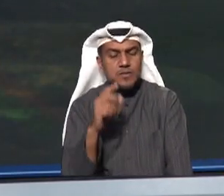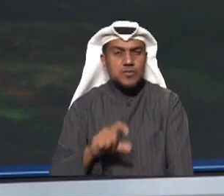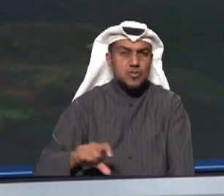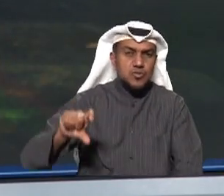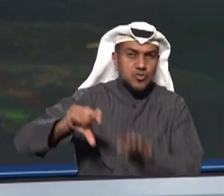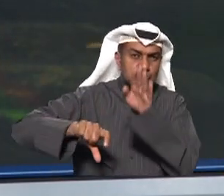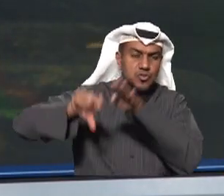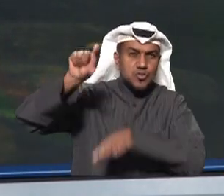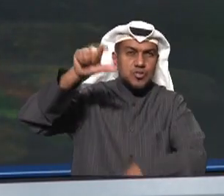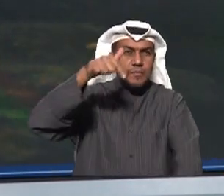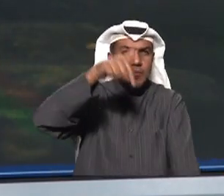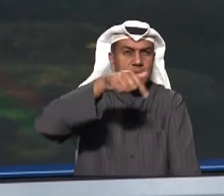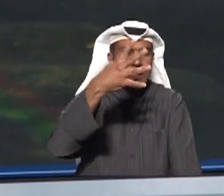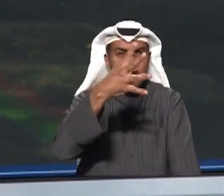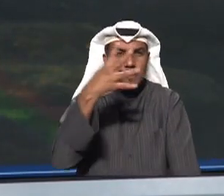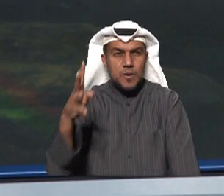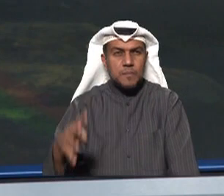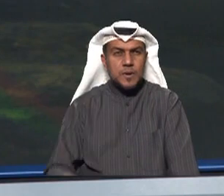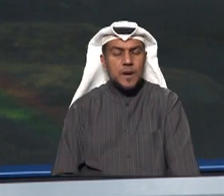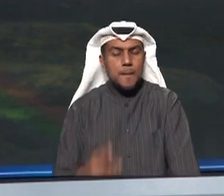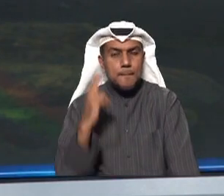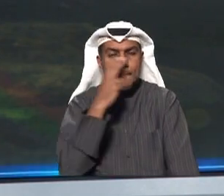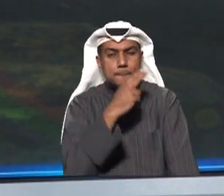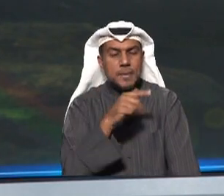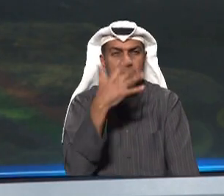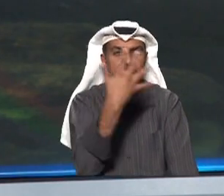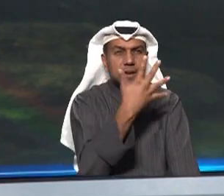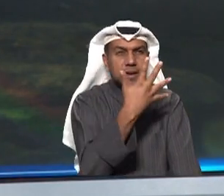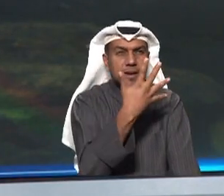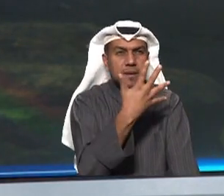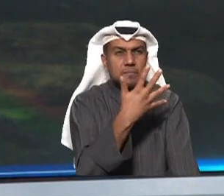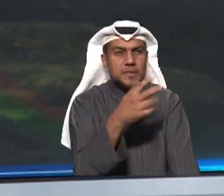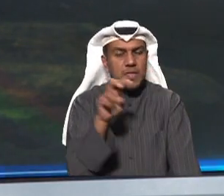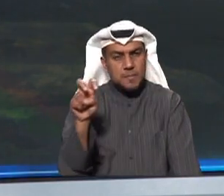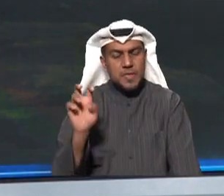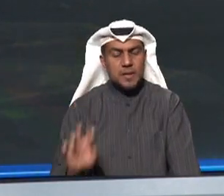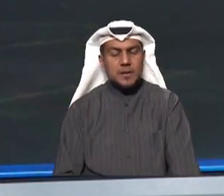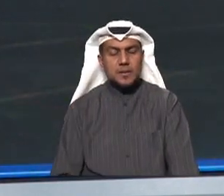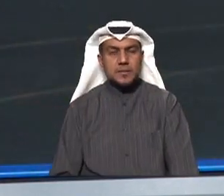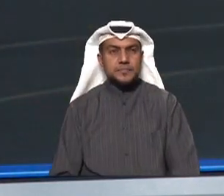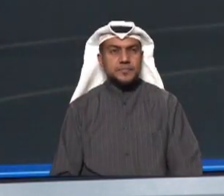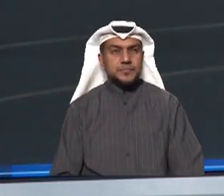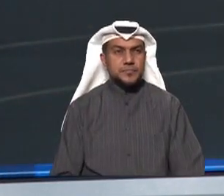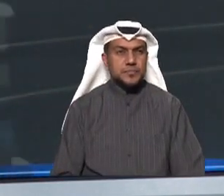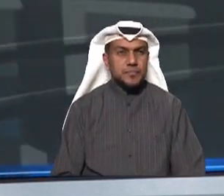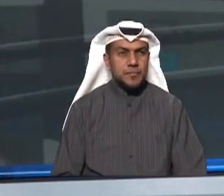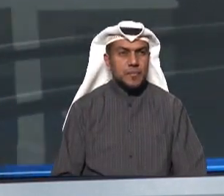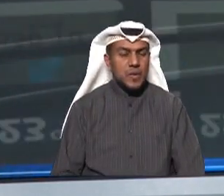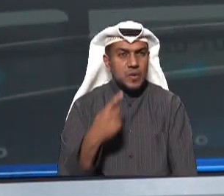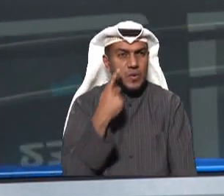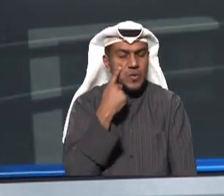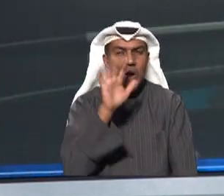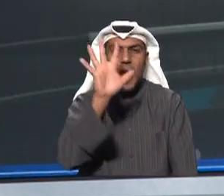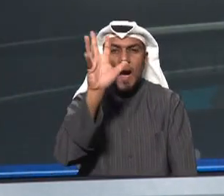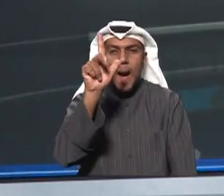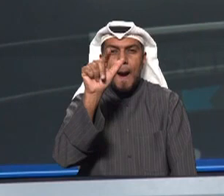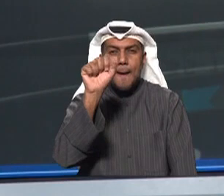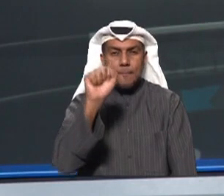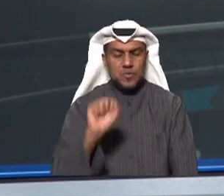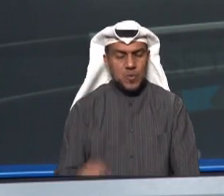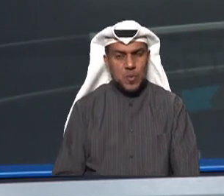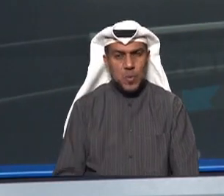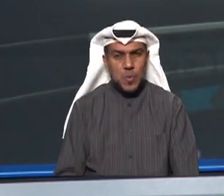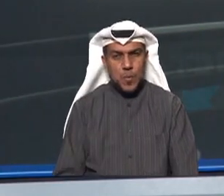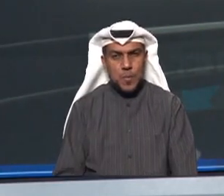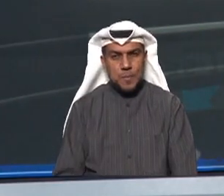الساعة 6:44، موعد أذان المغرب الساعة 5:08. بالنسبة للطقس متوقع لمدينة الكويت خلال 5 أيام